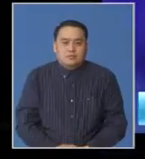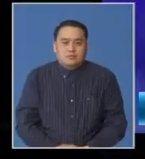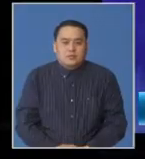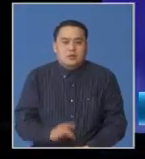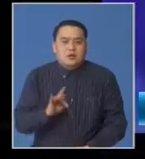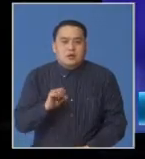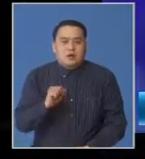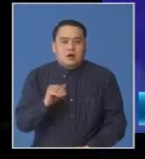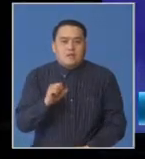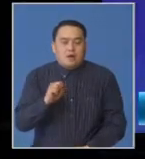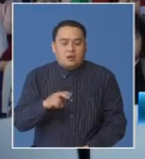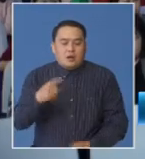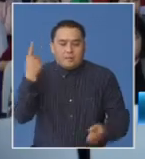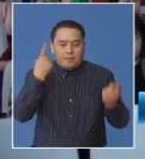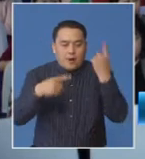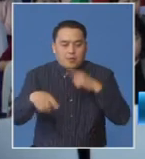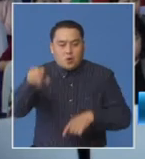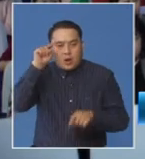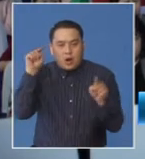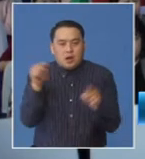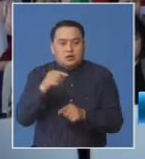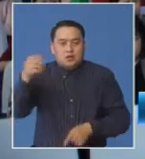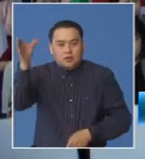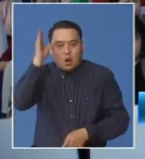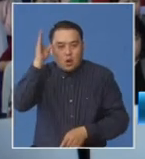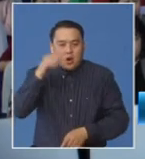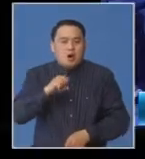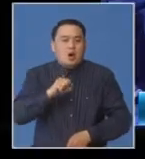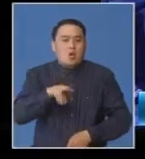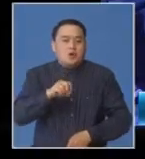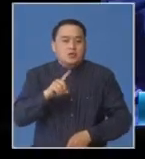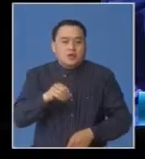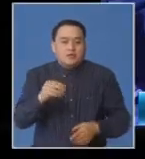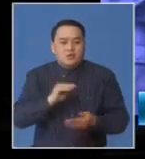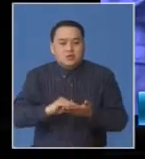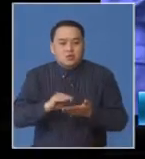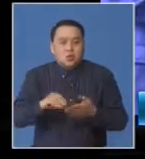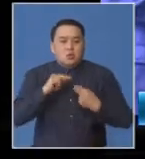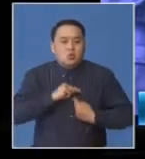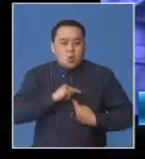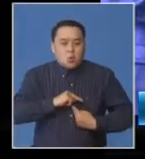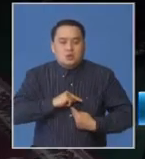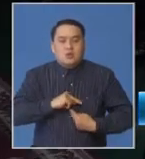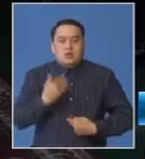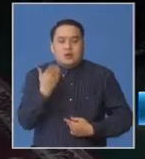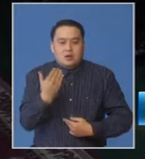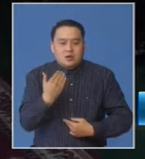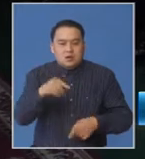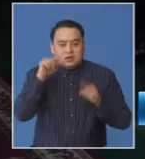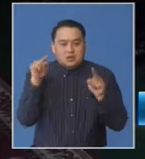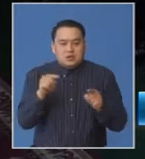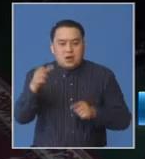Рафат Абдыгулов – популярный поэт и писатель. Он исследовал труды Мухтара Ауэзова и Жамбыла Жабаева. Темиргали Рустембеков –